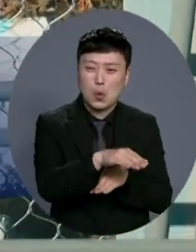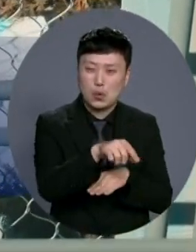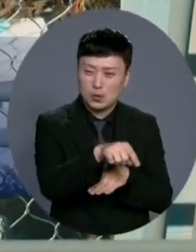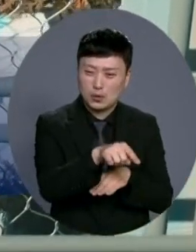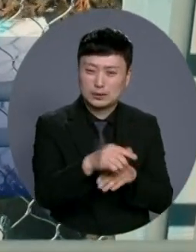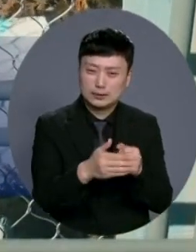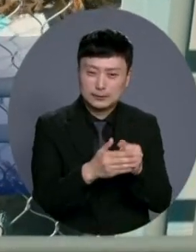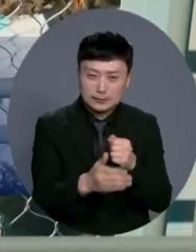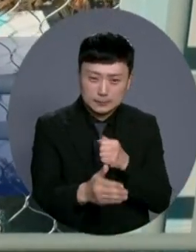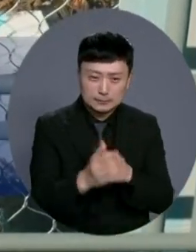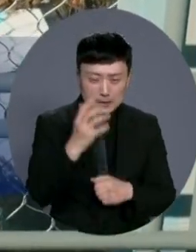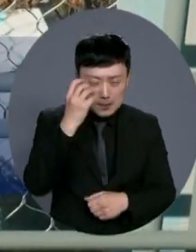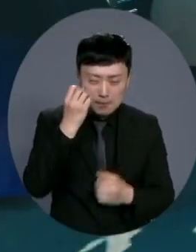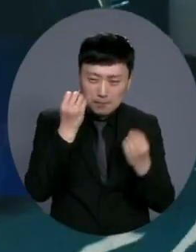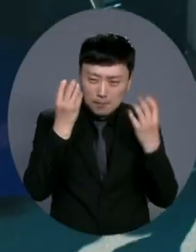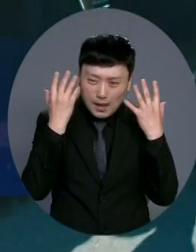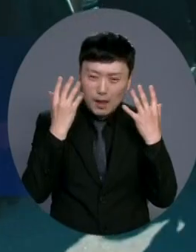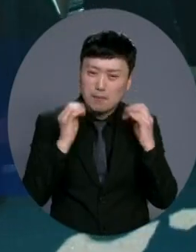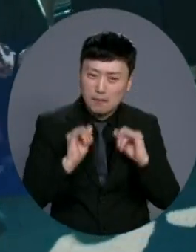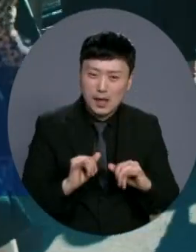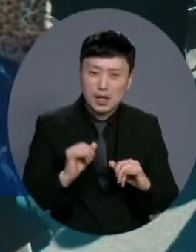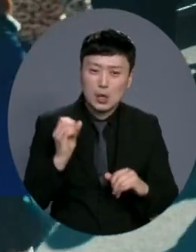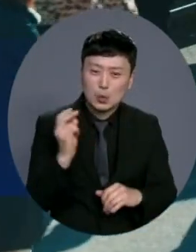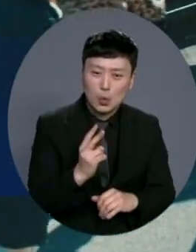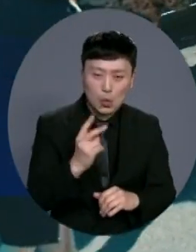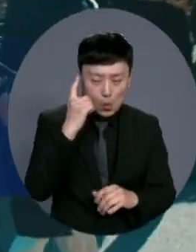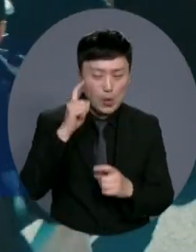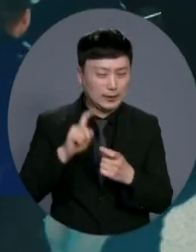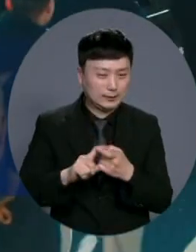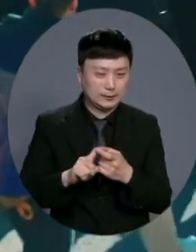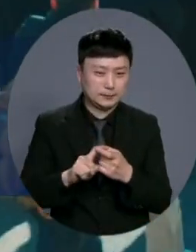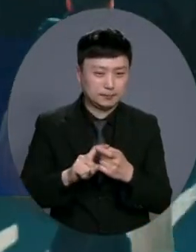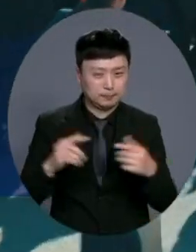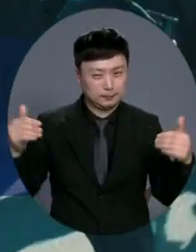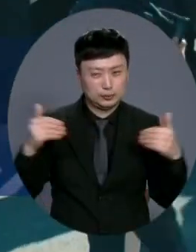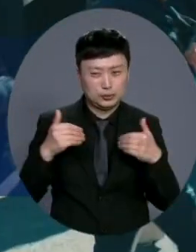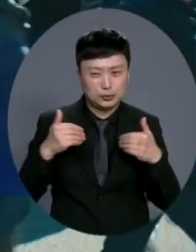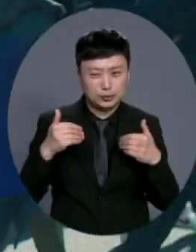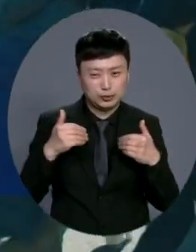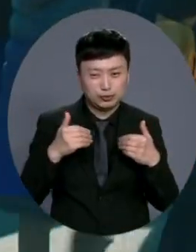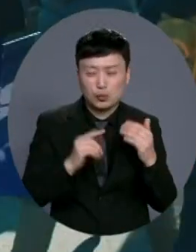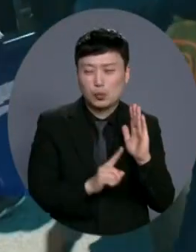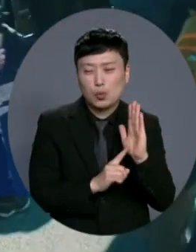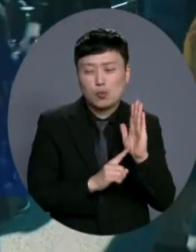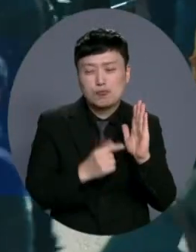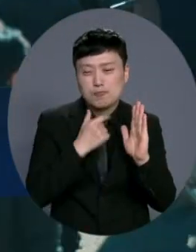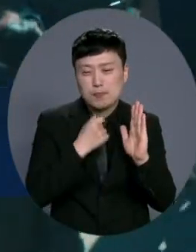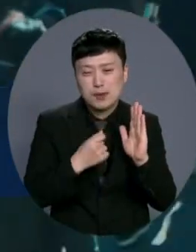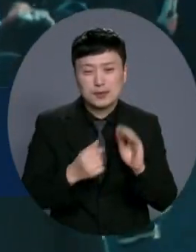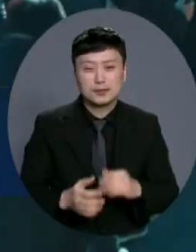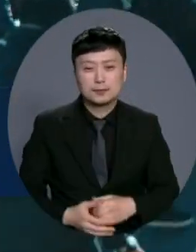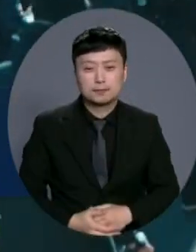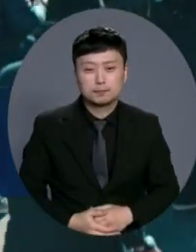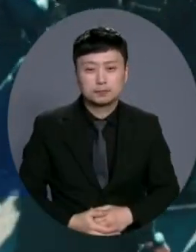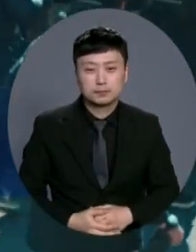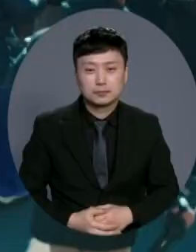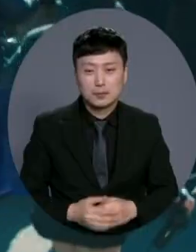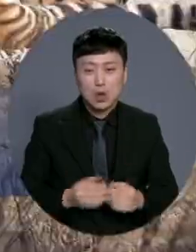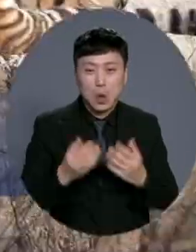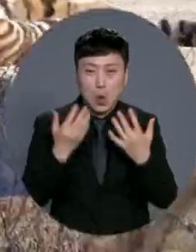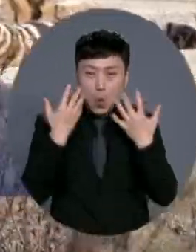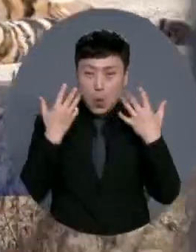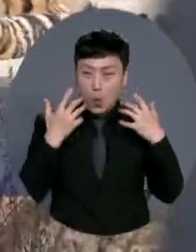많이 다들 걱정을 하셨어요 계속 관심을 가진다는 걸 좀 많이 알리고 싶었거든요 이번에 특히 애들